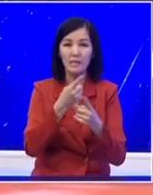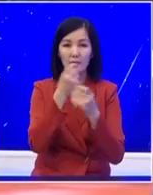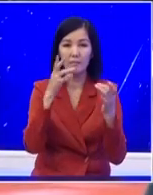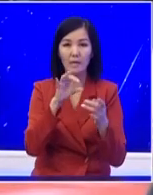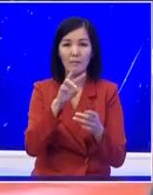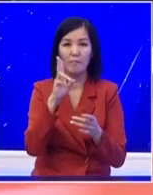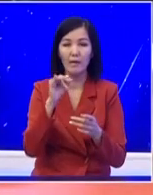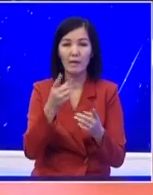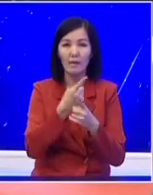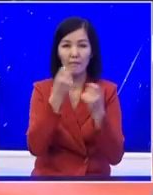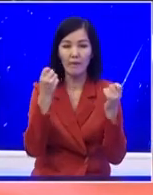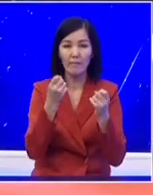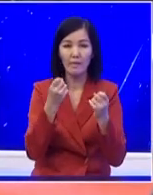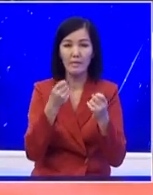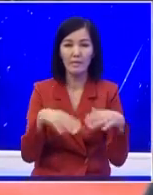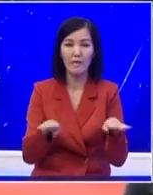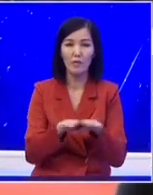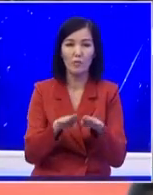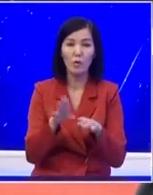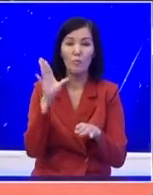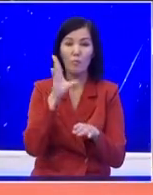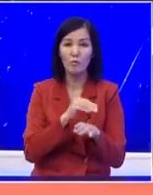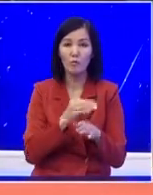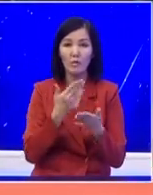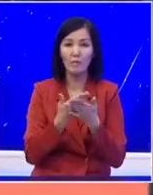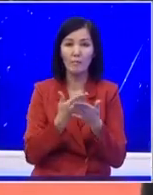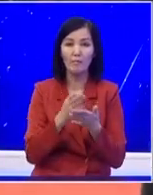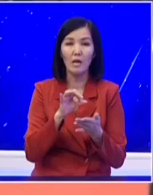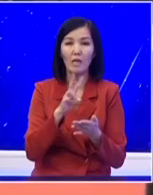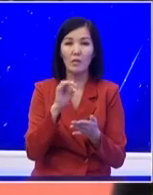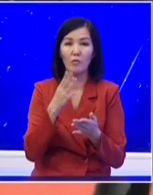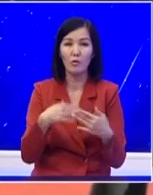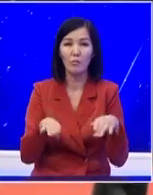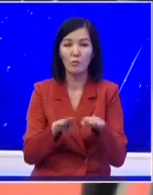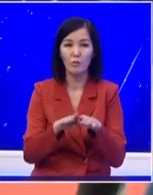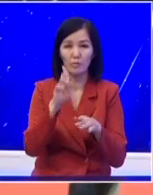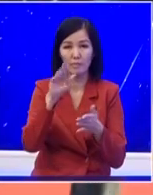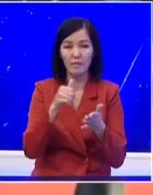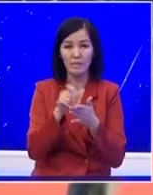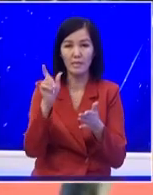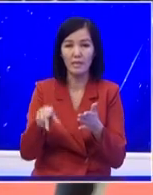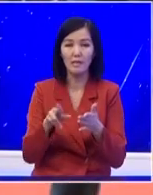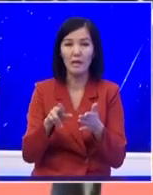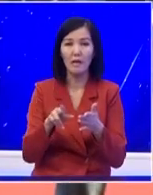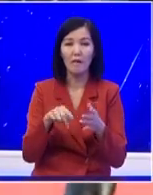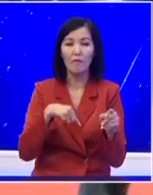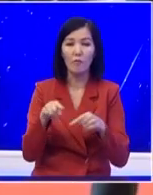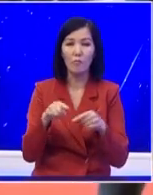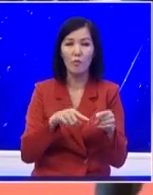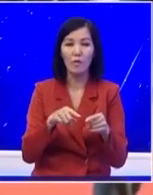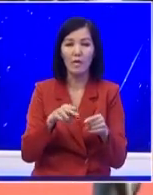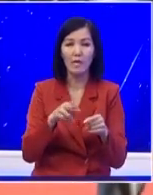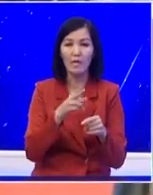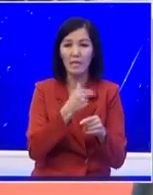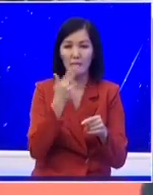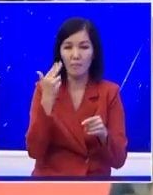Марка. По информации источника, такой исход вполне вероятен, если Антонио Торрес станет президентом Королевской Федерации Футбола Испании. Кандидат